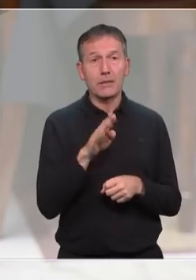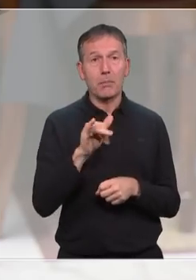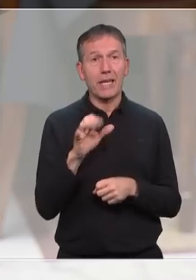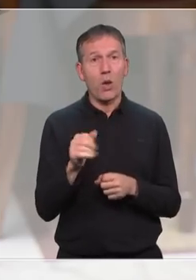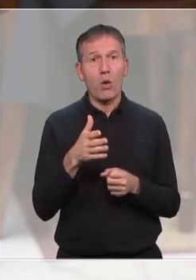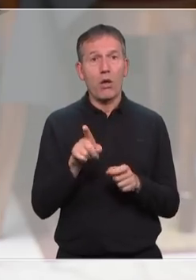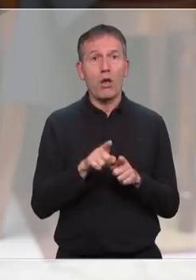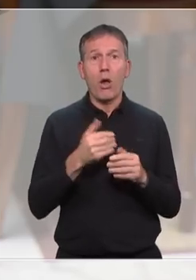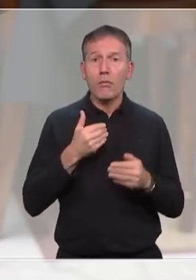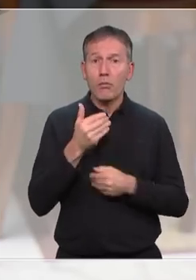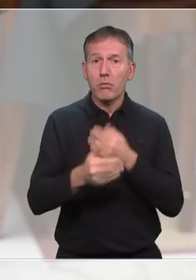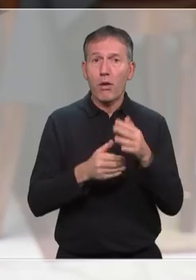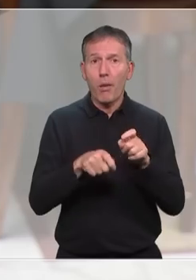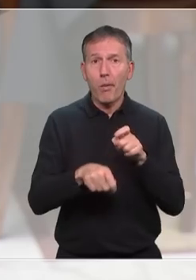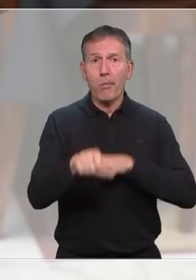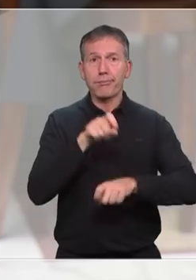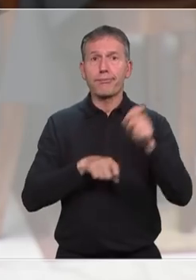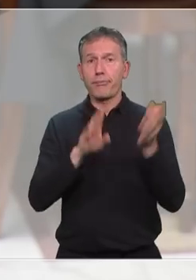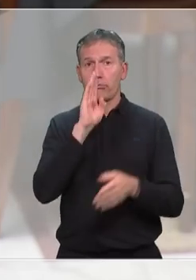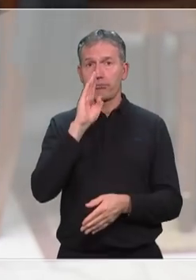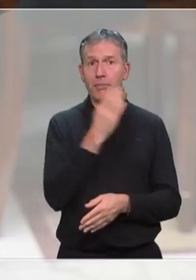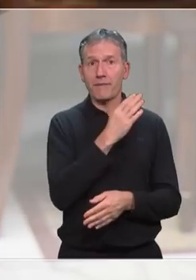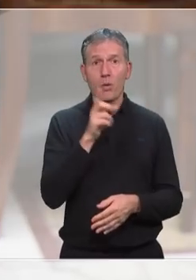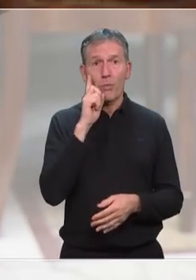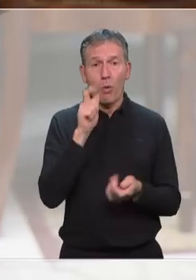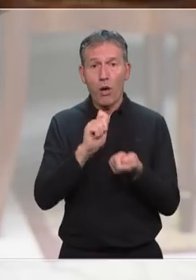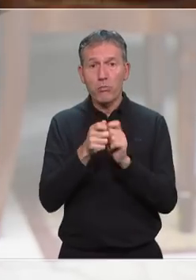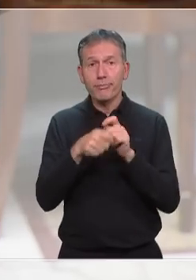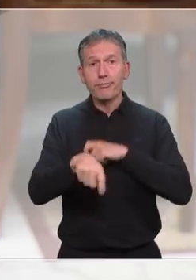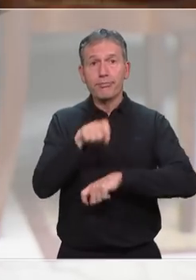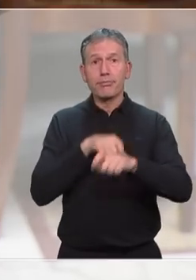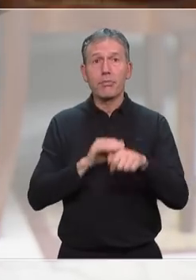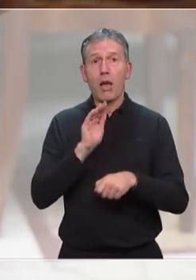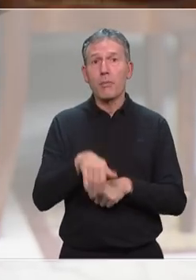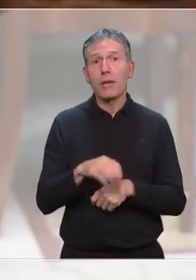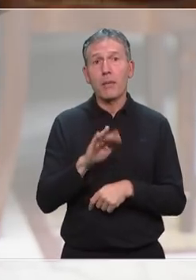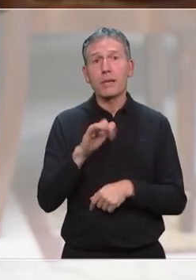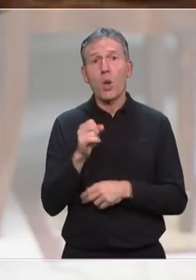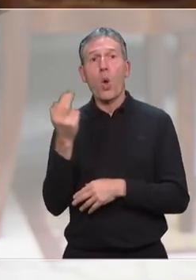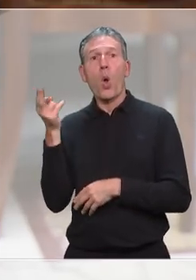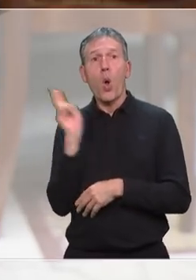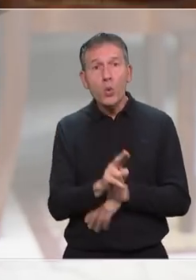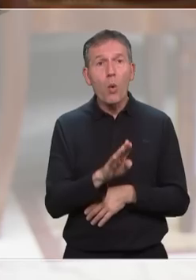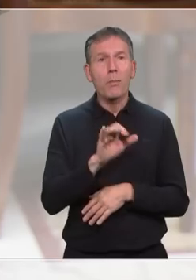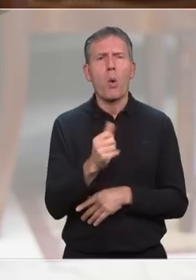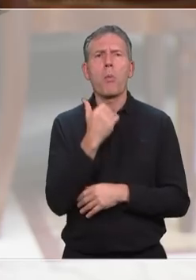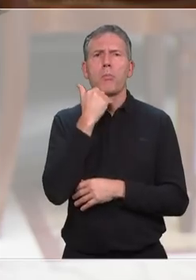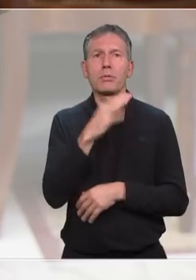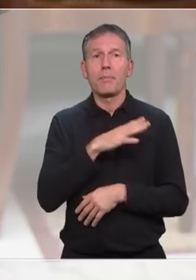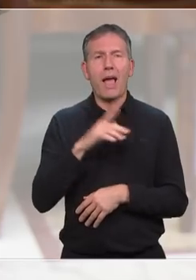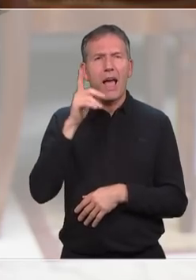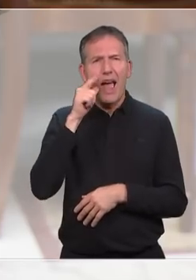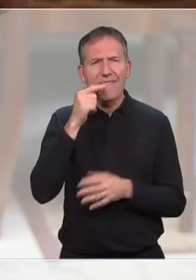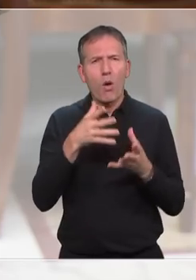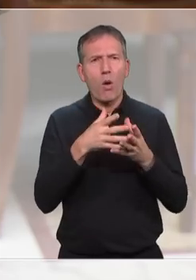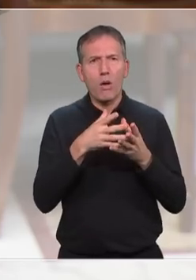lancer, si je peux dire, dans la déconversion, qui serait la pire des choses, parce qu'une fois qu'on est déconverti, évidemment, en bio, on ne refait pas le chemin inverse, tant on sait les efforts qu'il faut